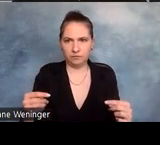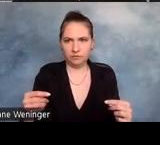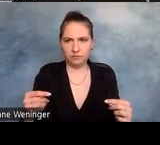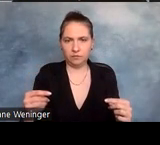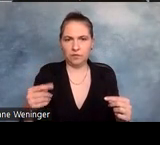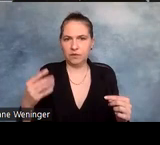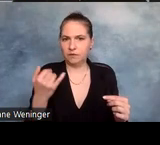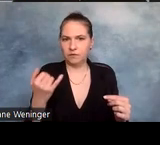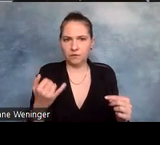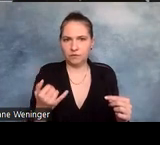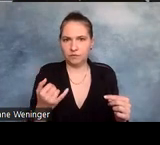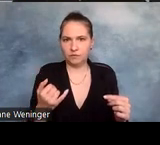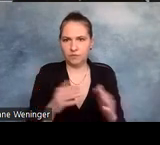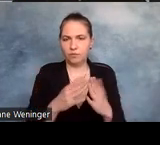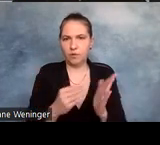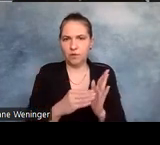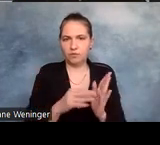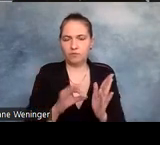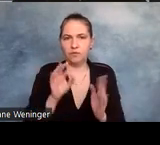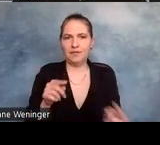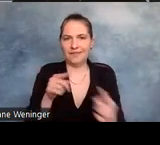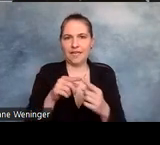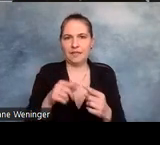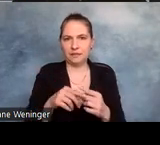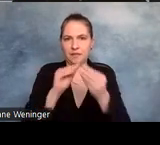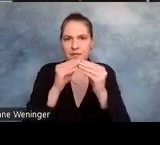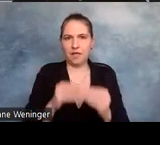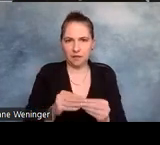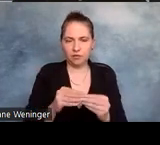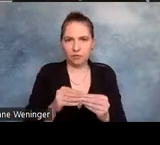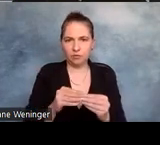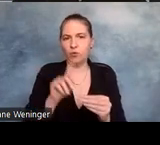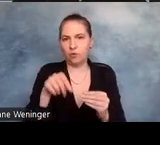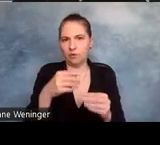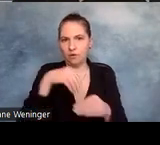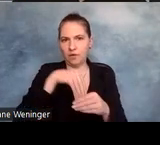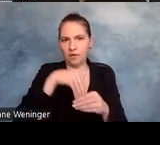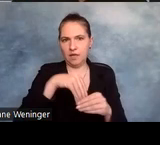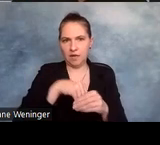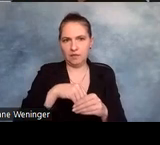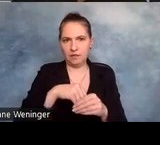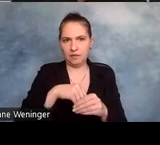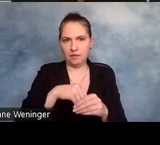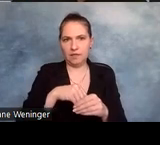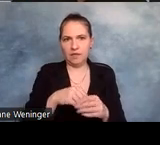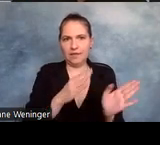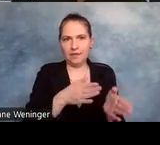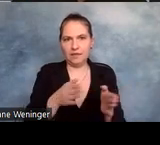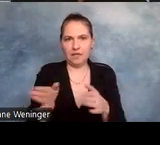dem Punkt Bookmarklets zur Direktinstallation. Und da ist eben auch dieses Inhalte gegliedert. Ich mache es hier oben mal